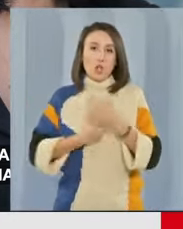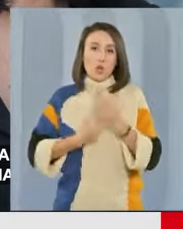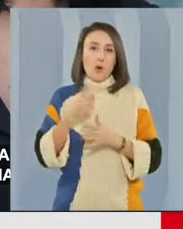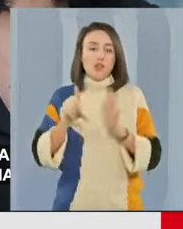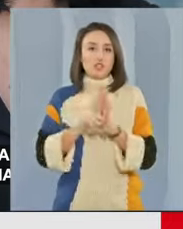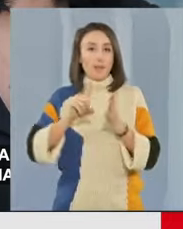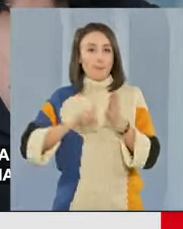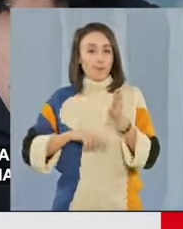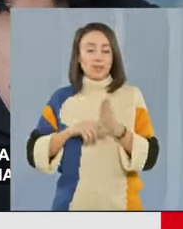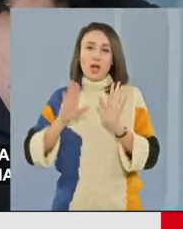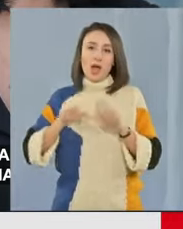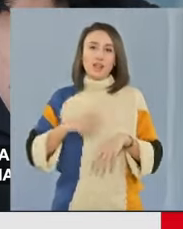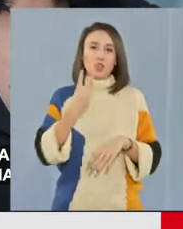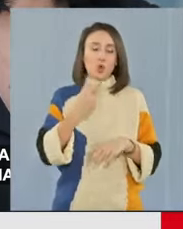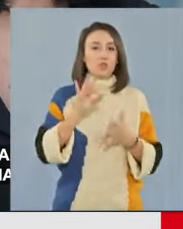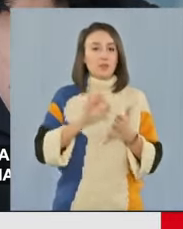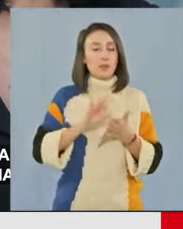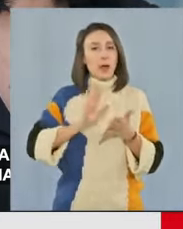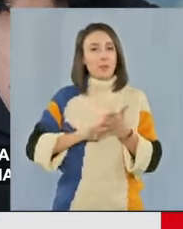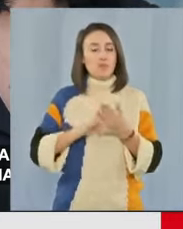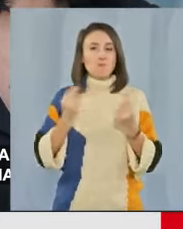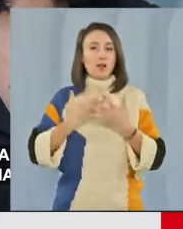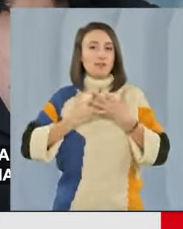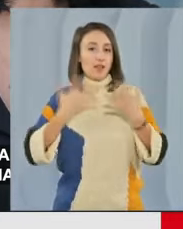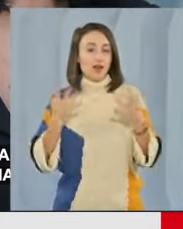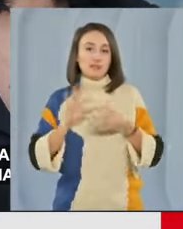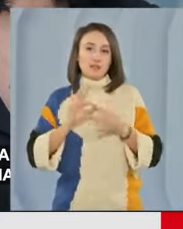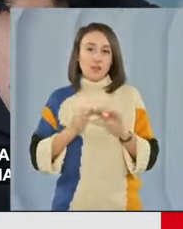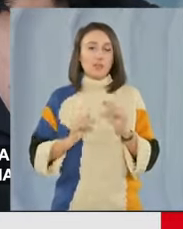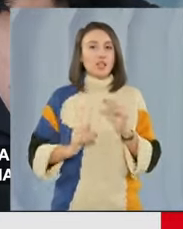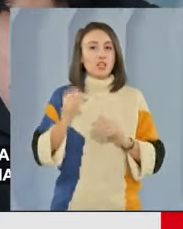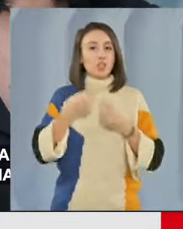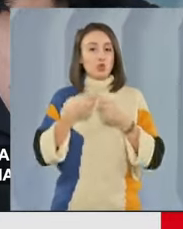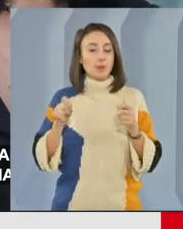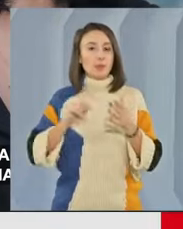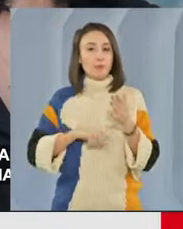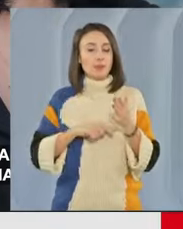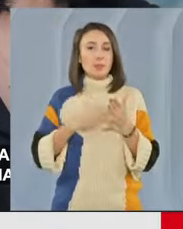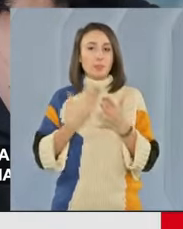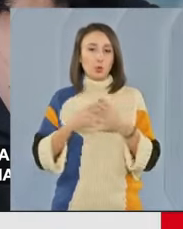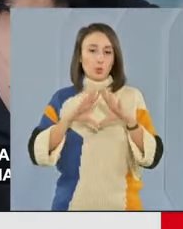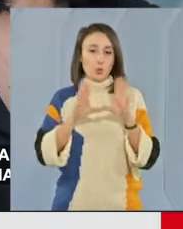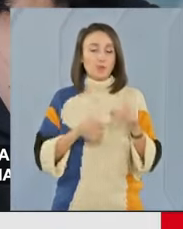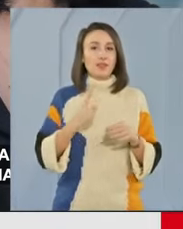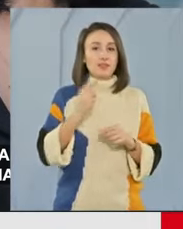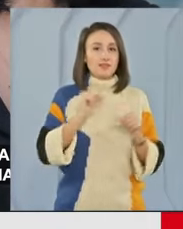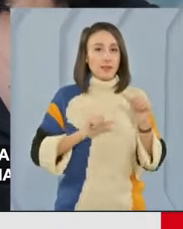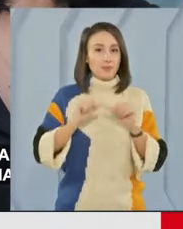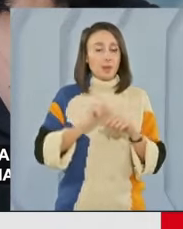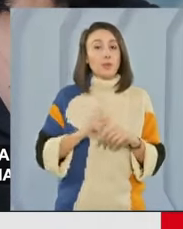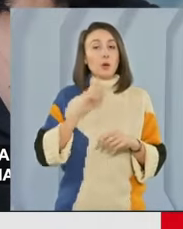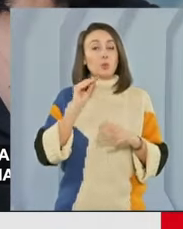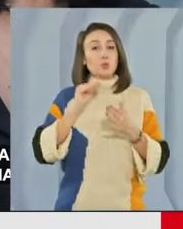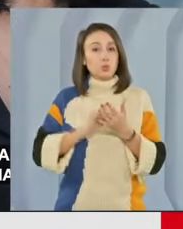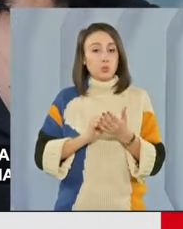a pensiilor are două termene de aplicare foarte clare, care duc la creșterea tuturor pensiilor pentru români. 1 septembrie,